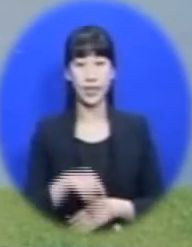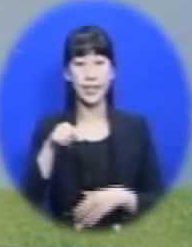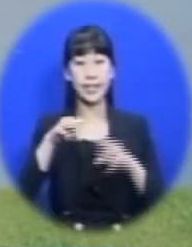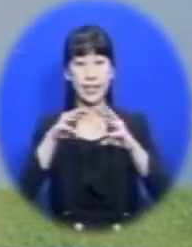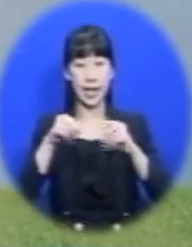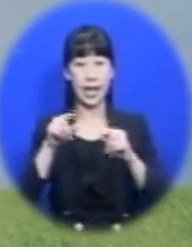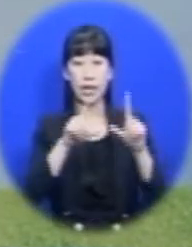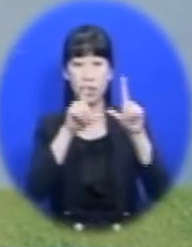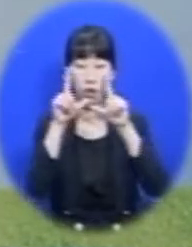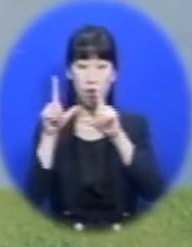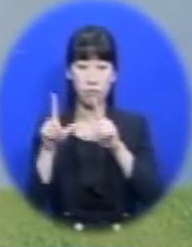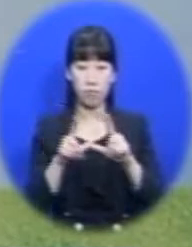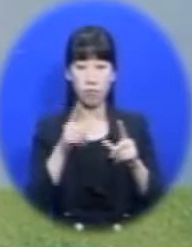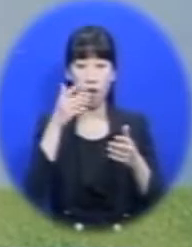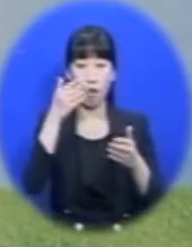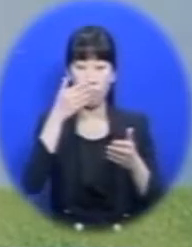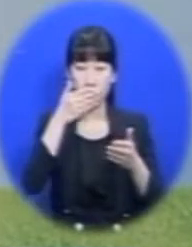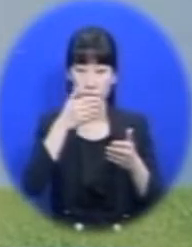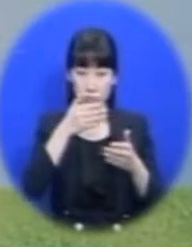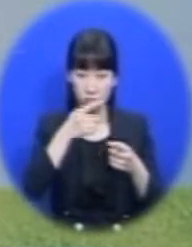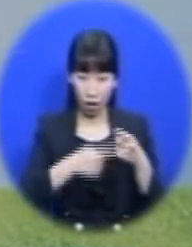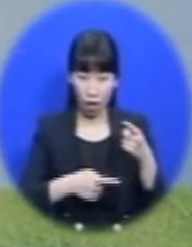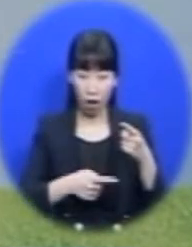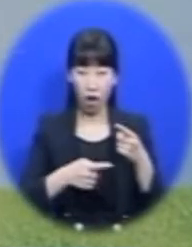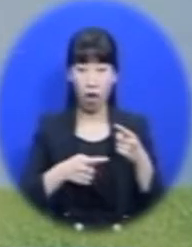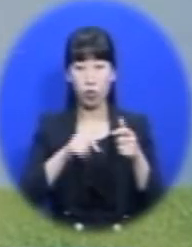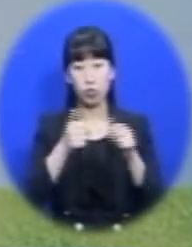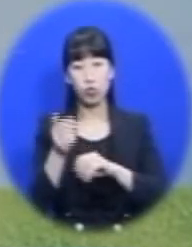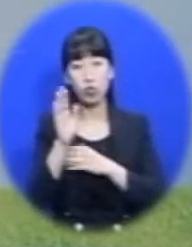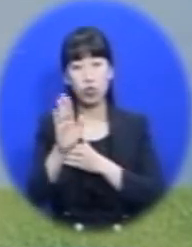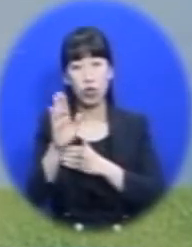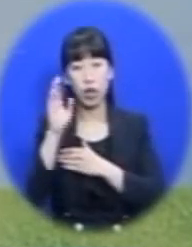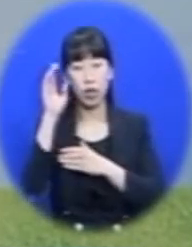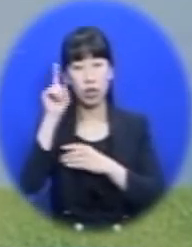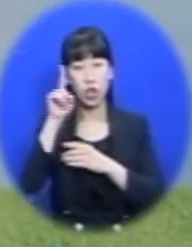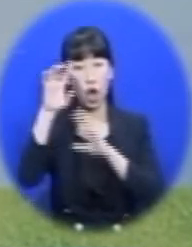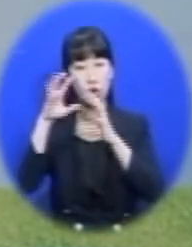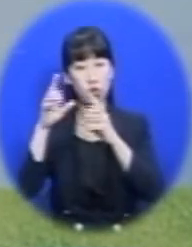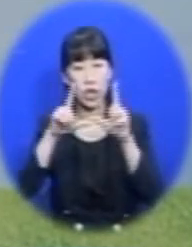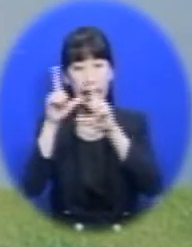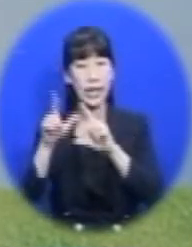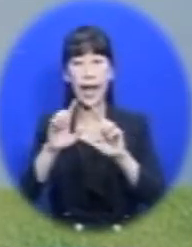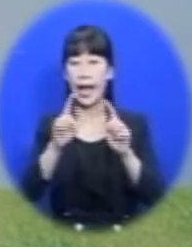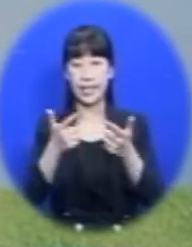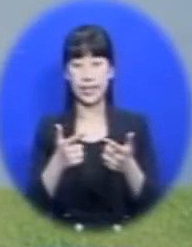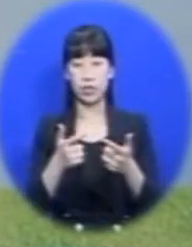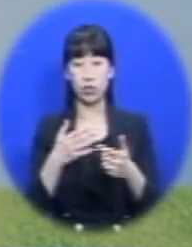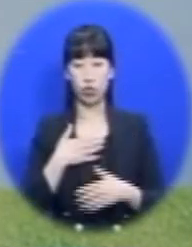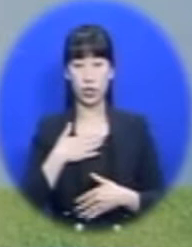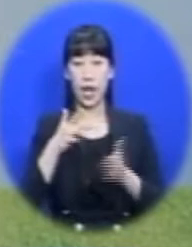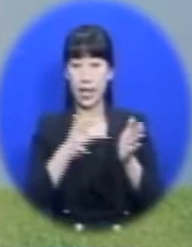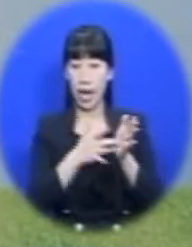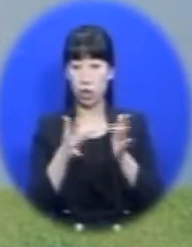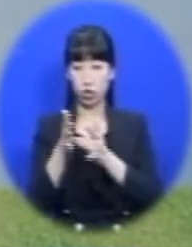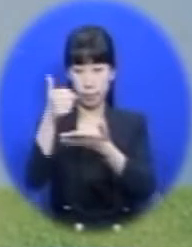살다가 죽고 난 다음에 천국의 삶을 사는 게 아닙니다. 우리가 예수를 영접하면 이